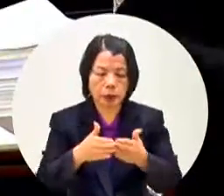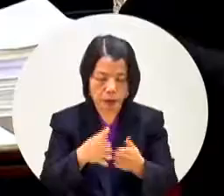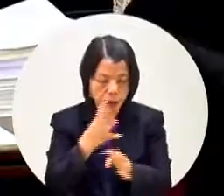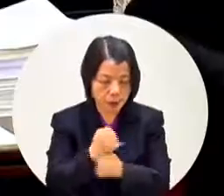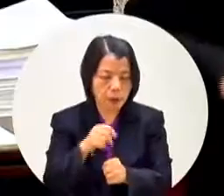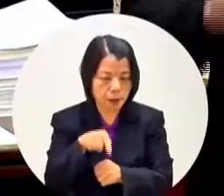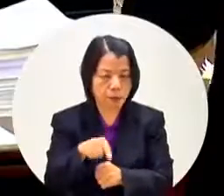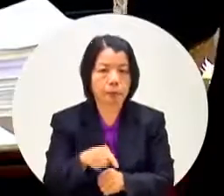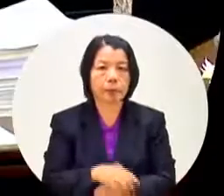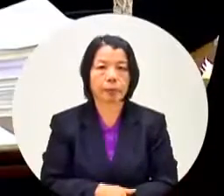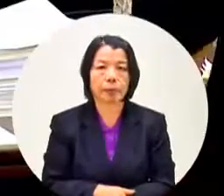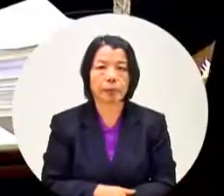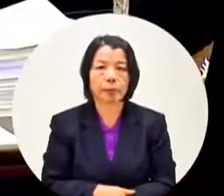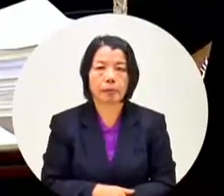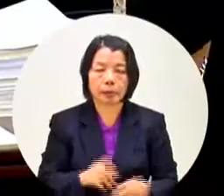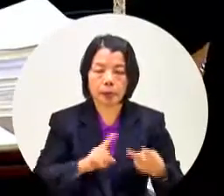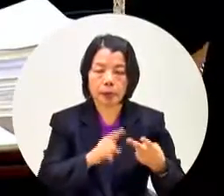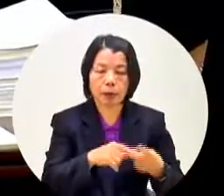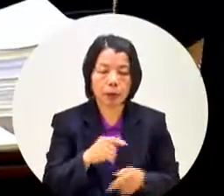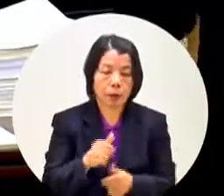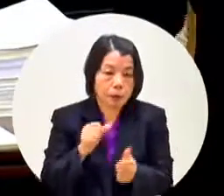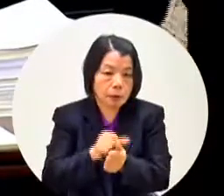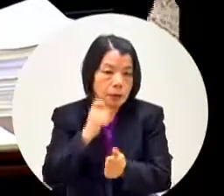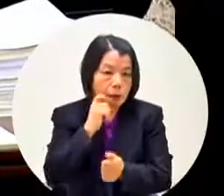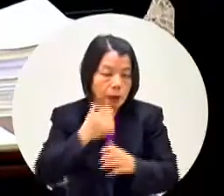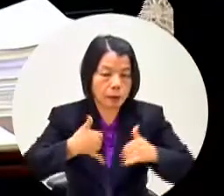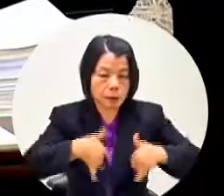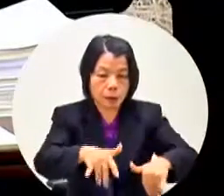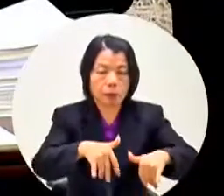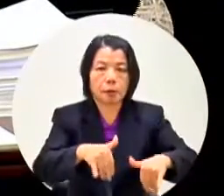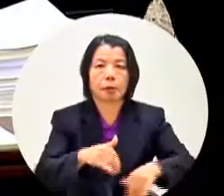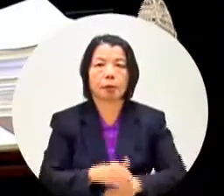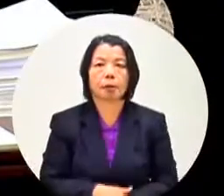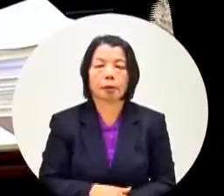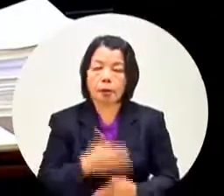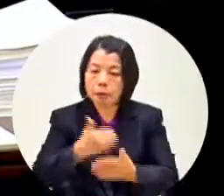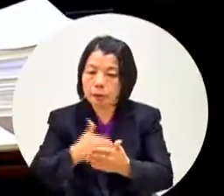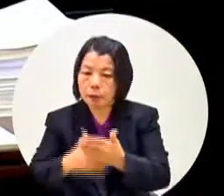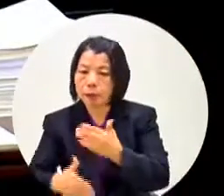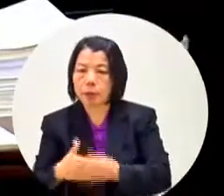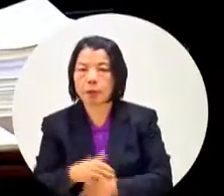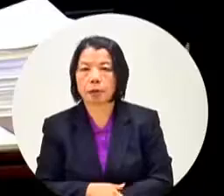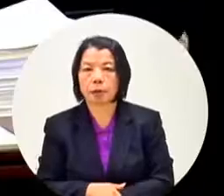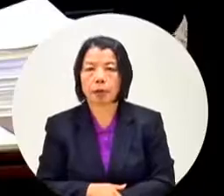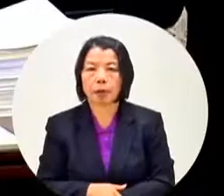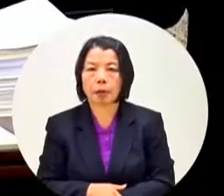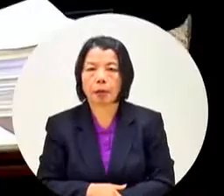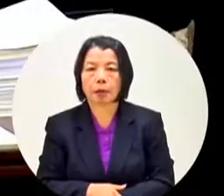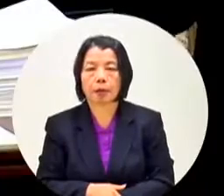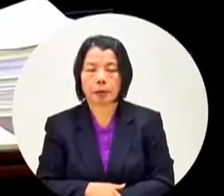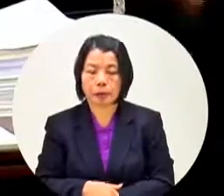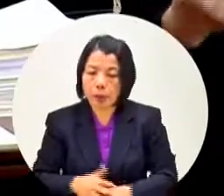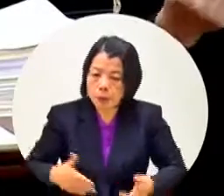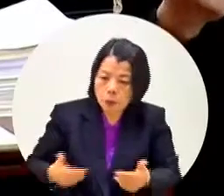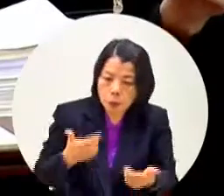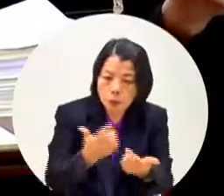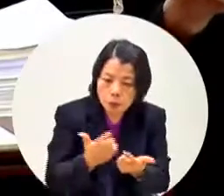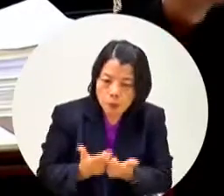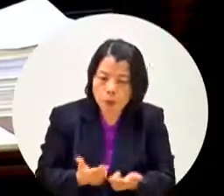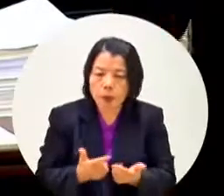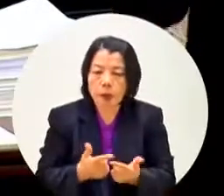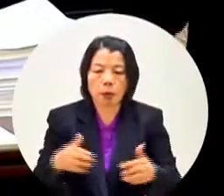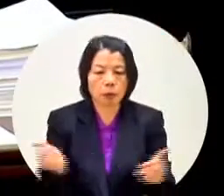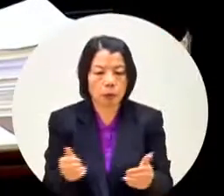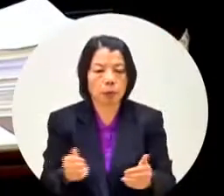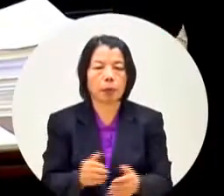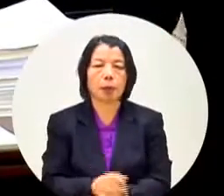啊、 现在5月、 我们经发局一直在帮我们催这个进度啊，所以它如果是早一点搬的话，我们后续的工程